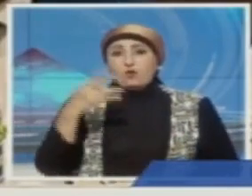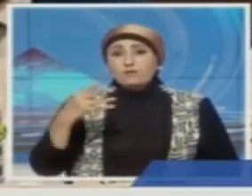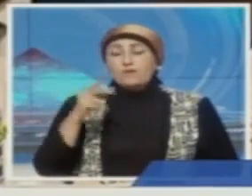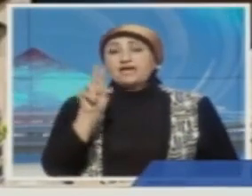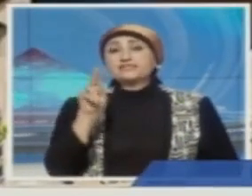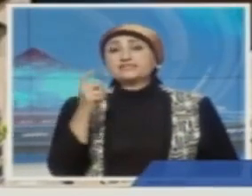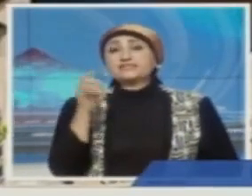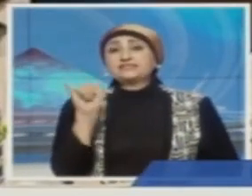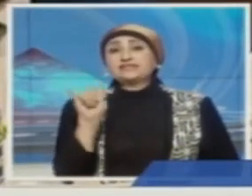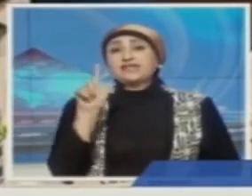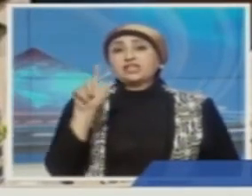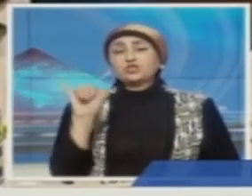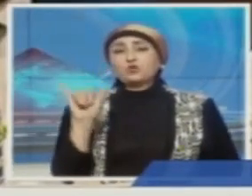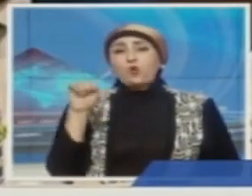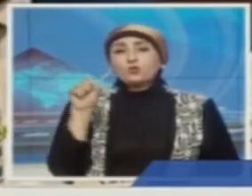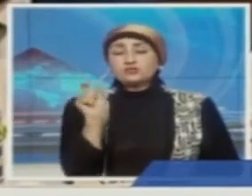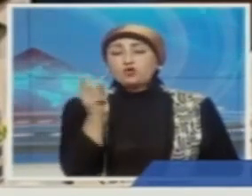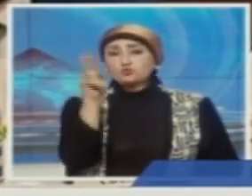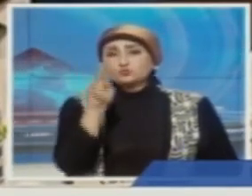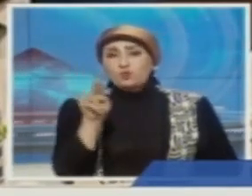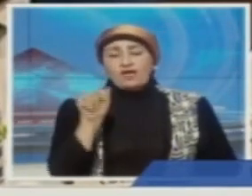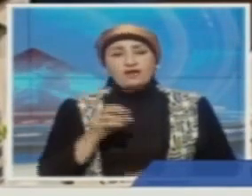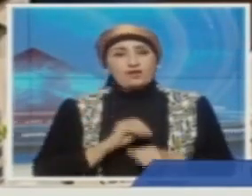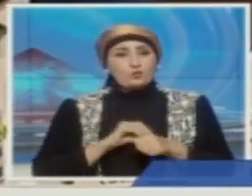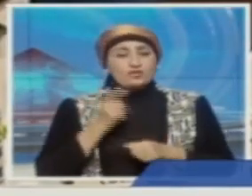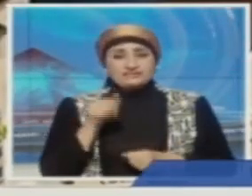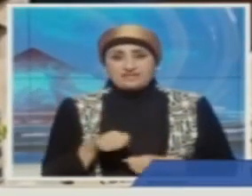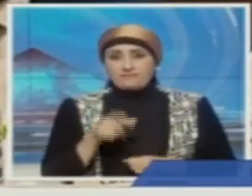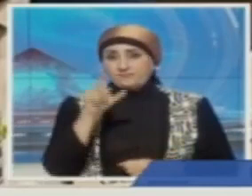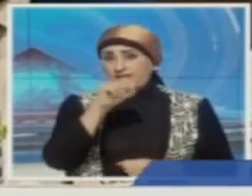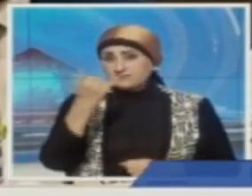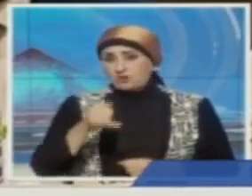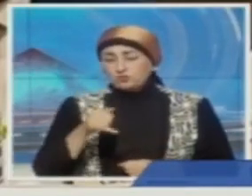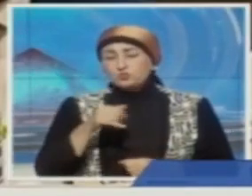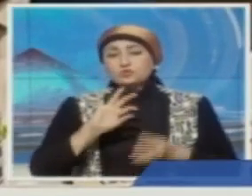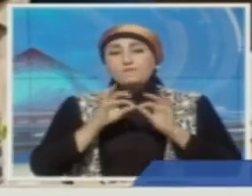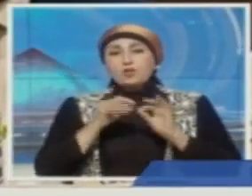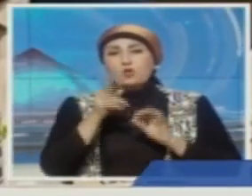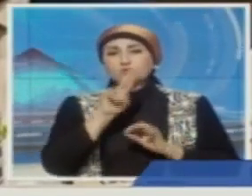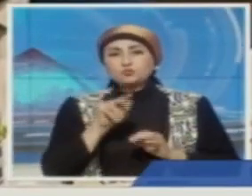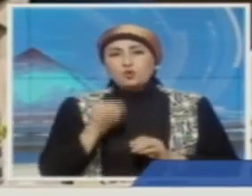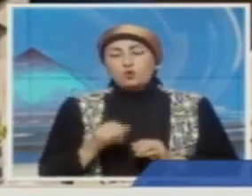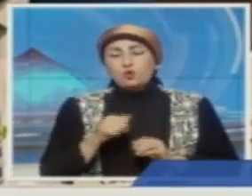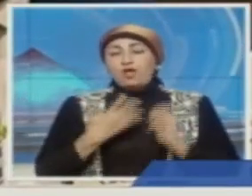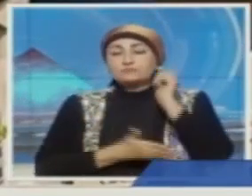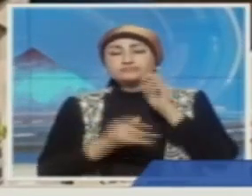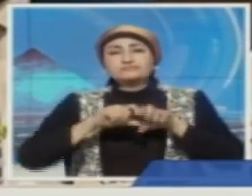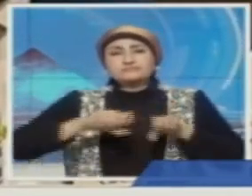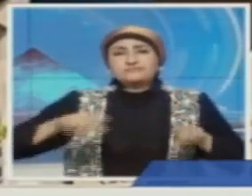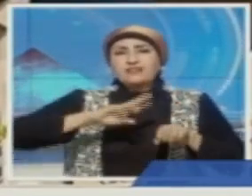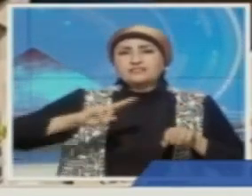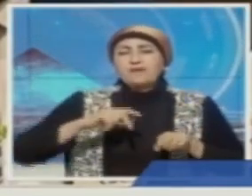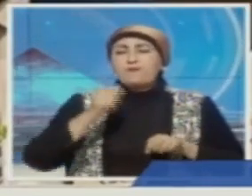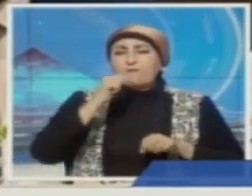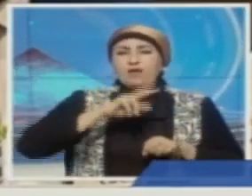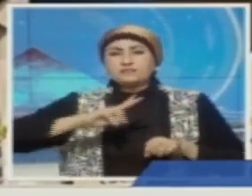3.4 تريليون دولار، وتحتاج القارة الأفريقية إلى استثمارات بحوالي 5.5 تريليون دولار فيما يخص البنية التحتية، وبالتالي فرص